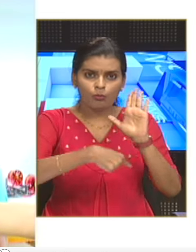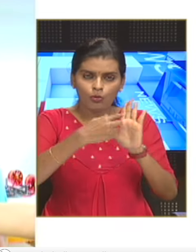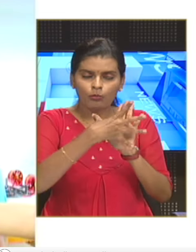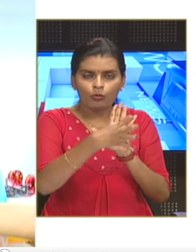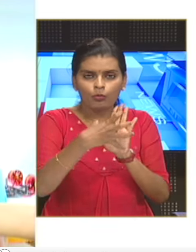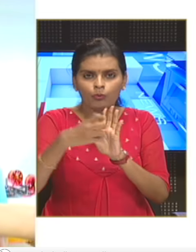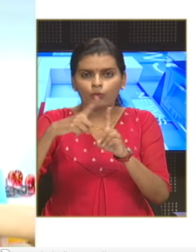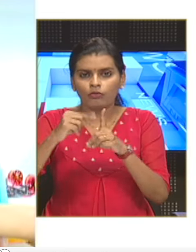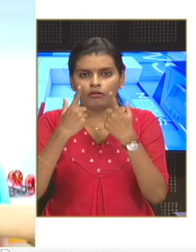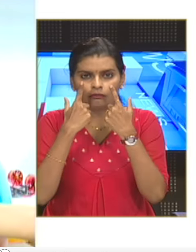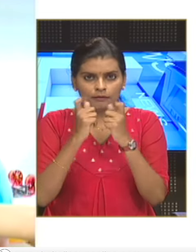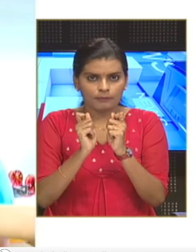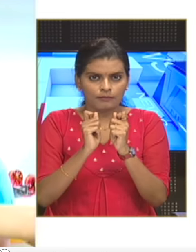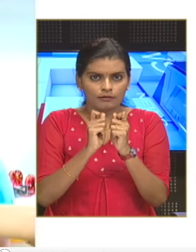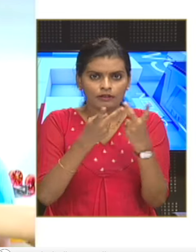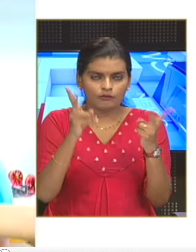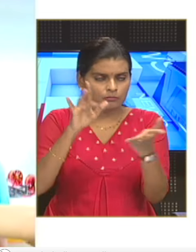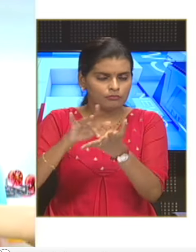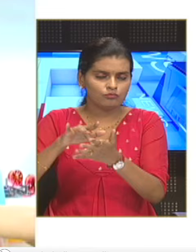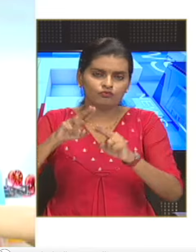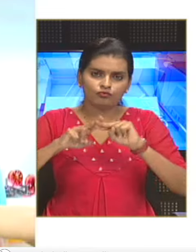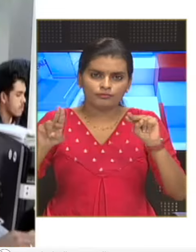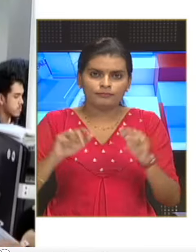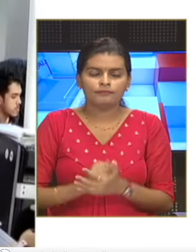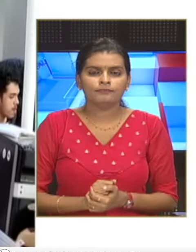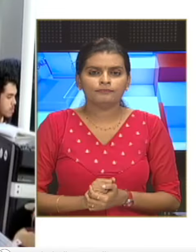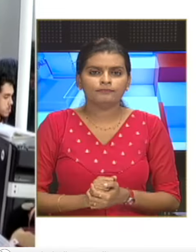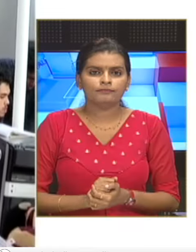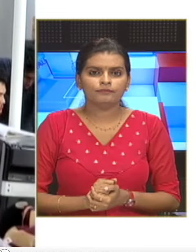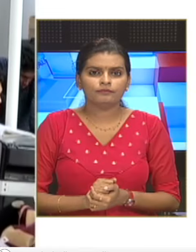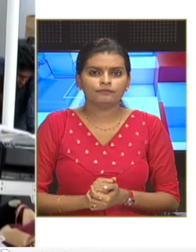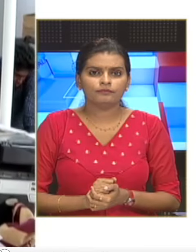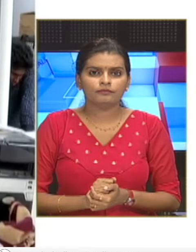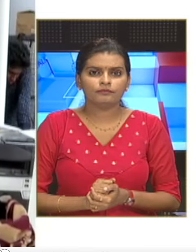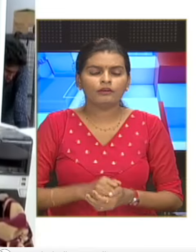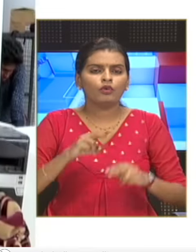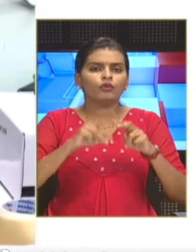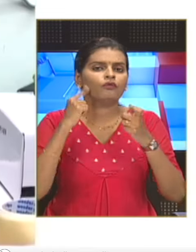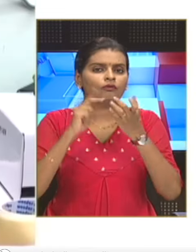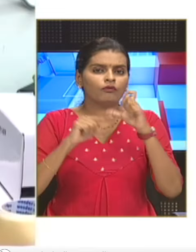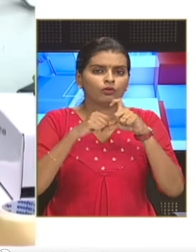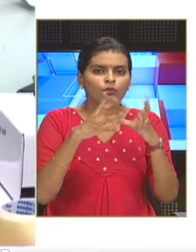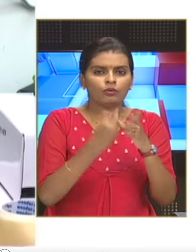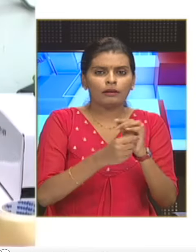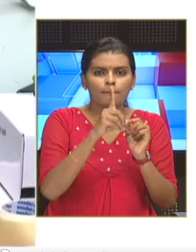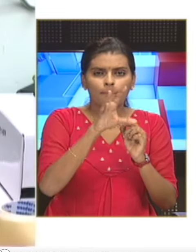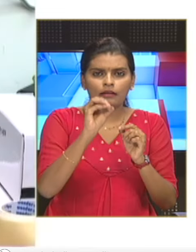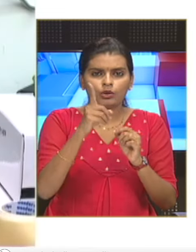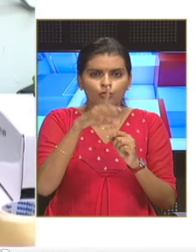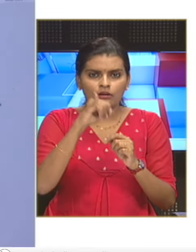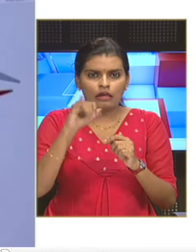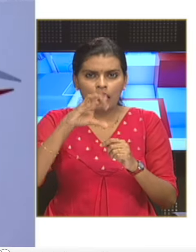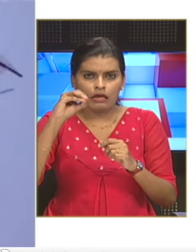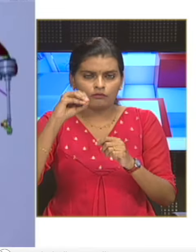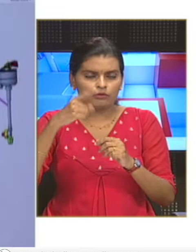ചെയ്യുവാണ് മറ്റ് ലാൻഡ്സ്കേപ്പിലേക്ക് കടക്കുമ്പോൾ. FIA QD 10 എന്ന 160 ഡ്രോണുകൾ കഴിഞ്ഞ